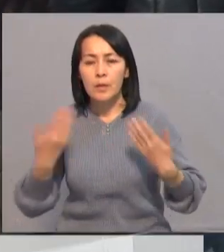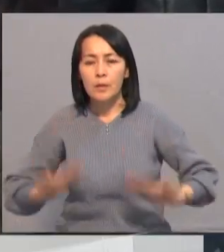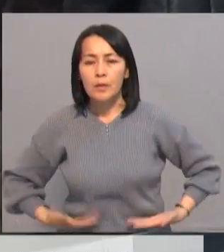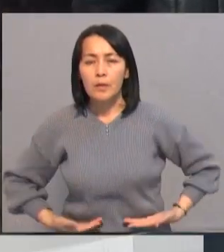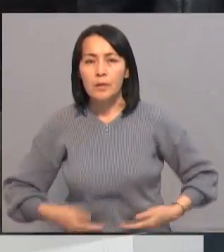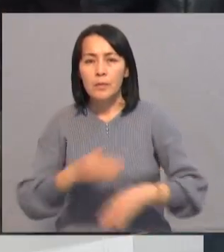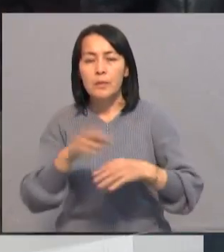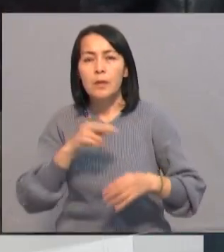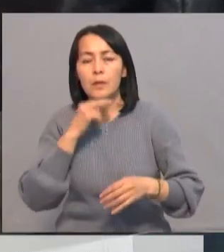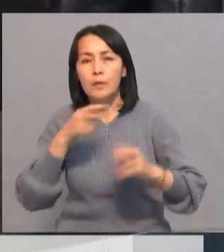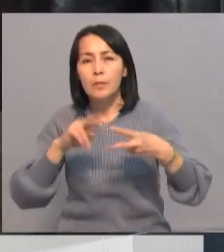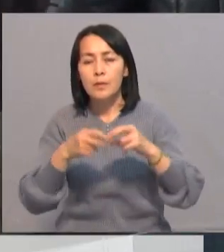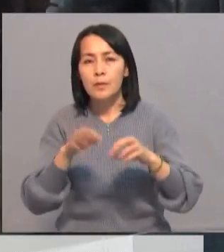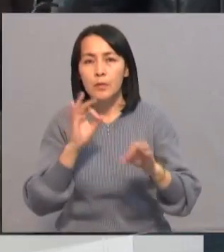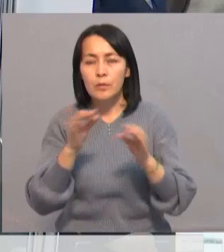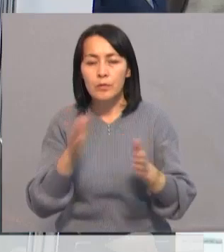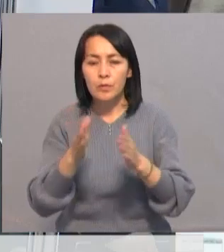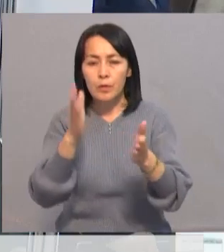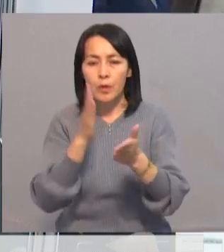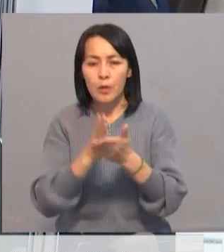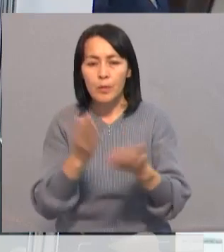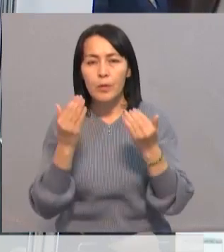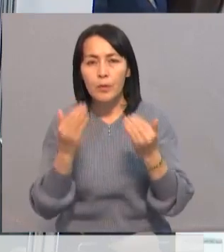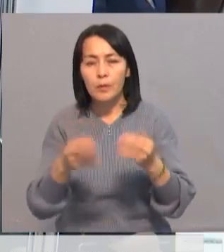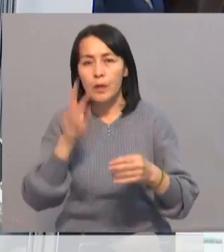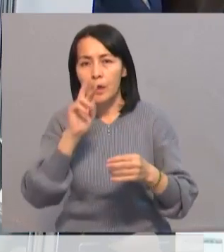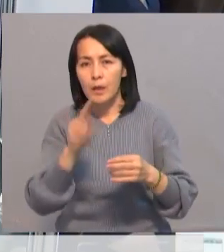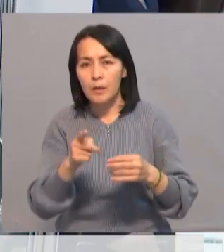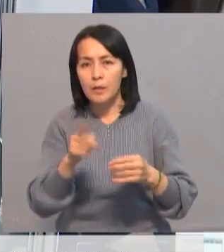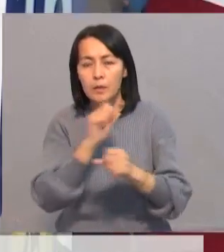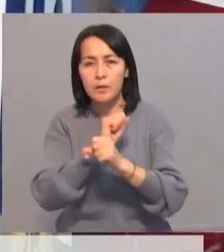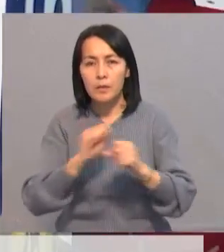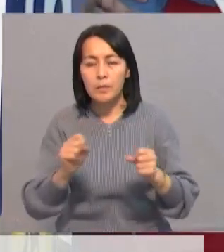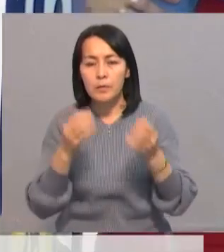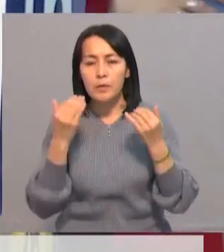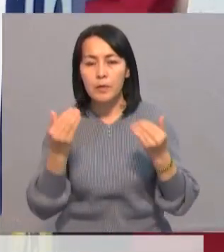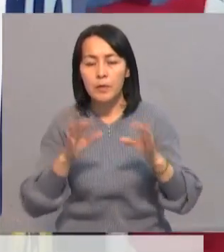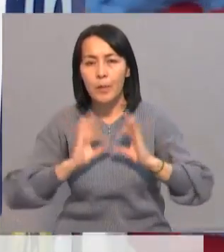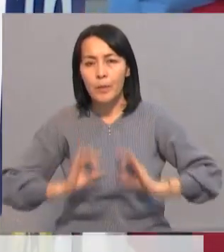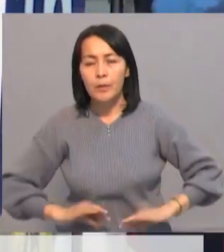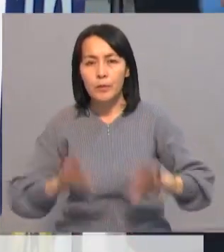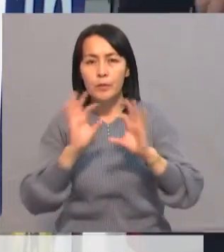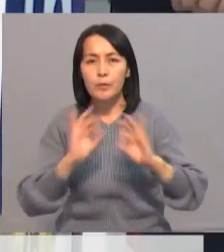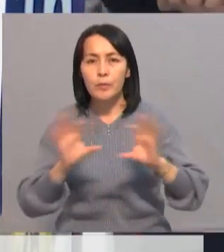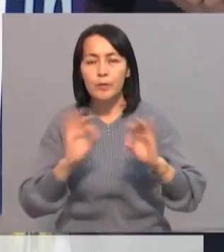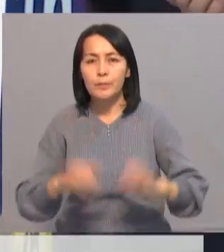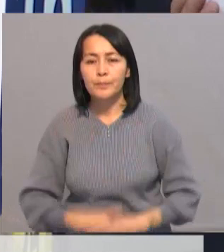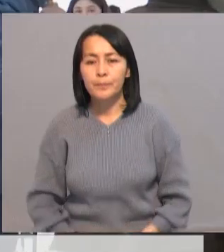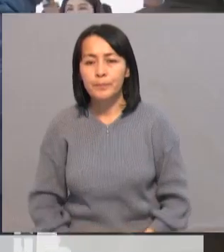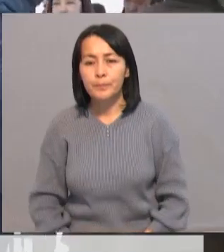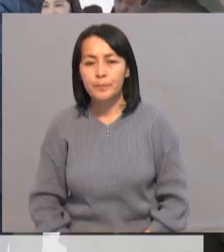бойынша қадағалау мәселесі де дұрыс жолға қойылған. Олардың шалыс қадам жасамауы үшін прокурорлық түсіндірме жұмыстары